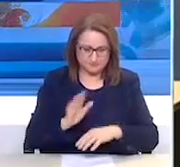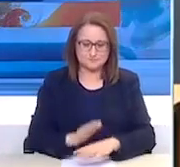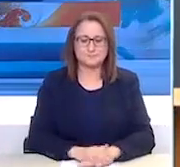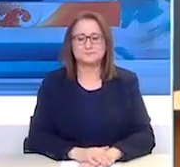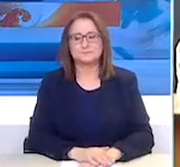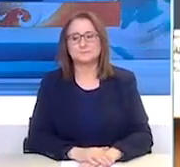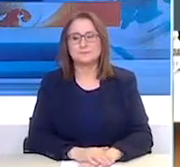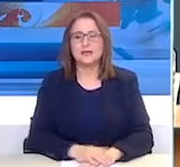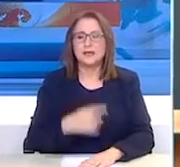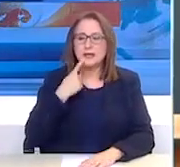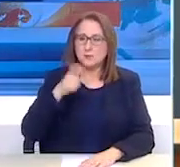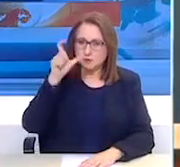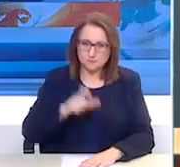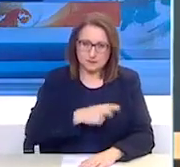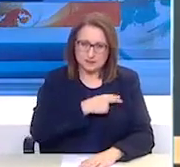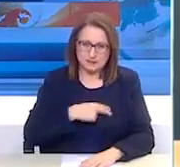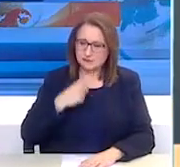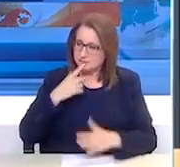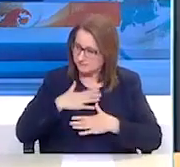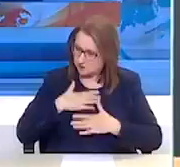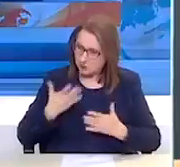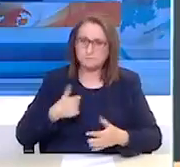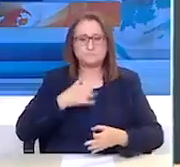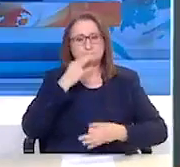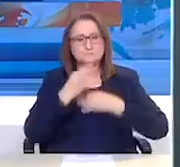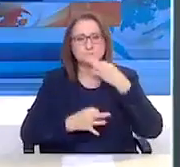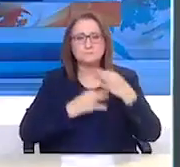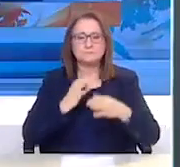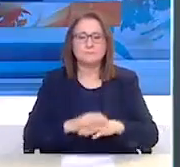Ευχαριστώ, κύριε Χατζηχαραλάμπους. Καλησπέρα σας.